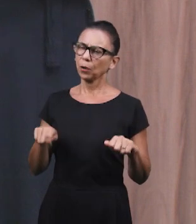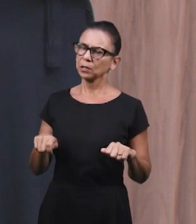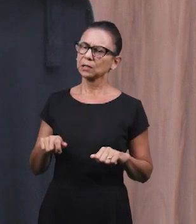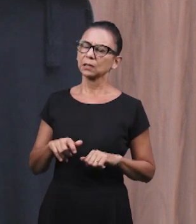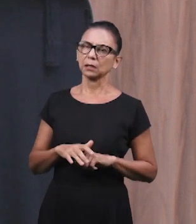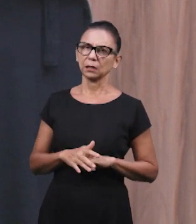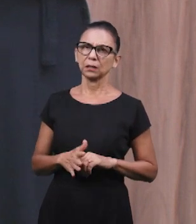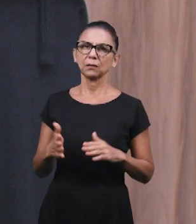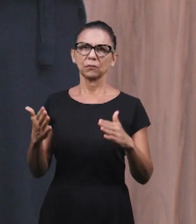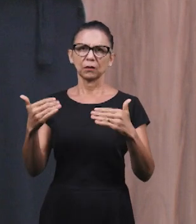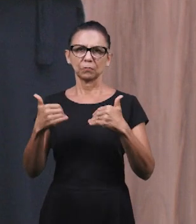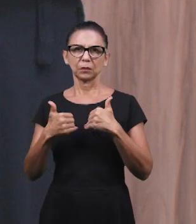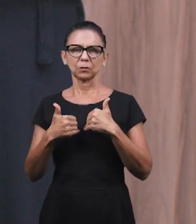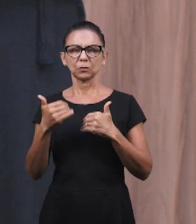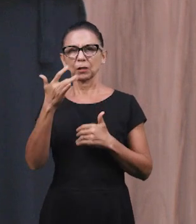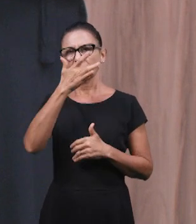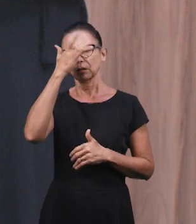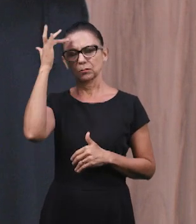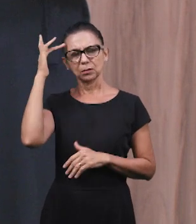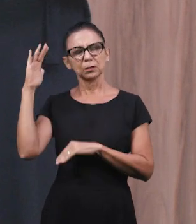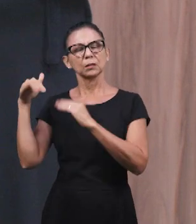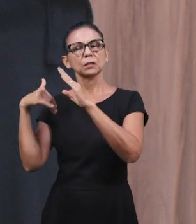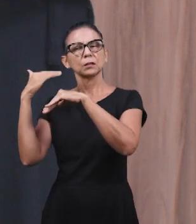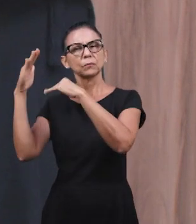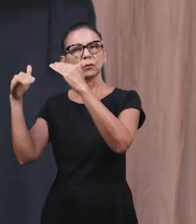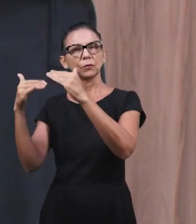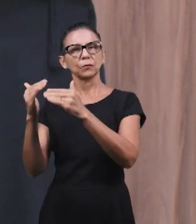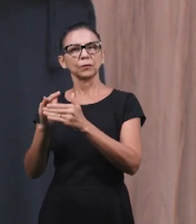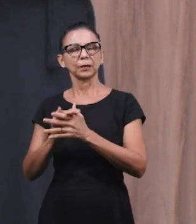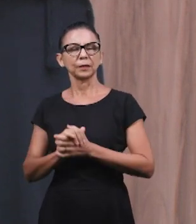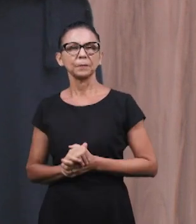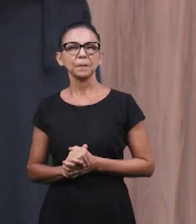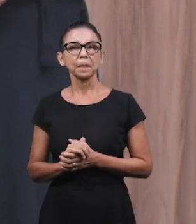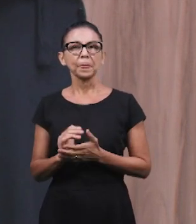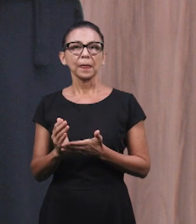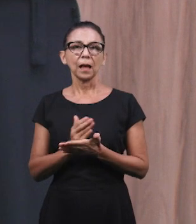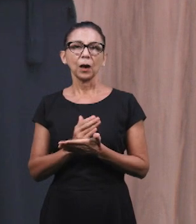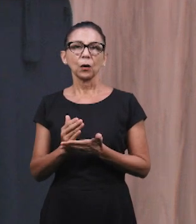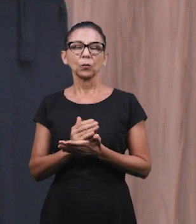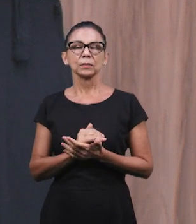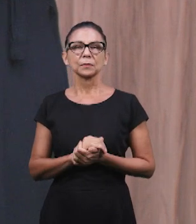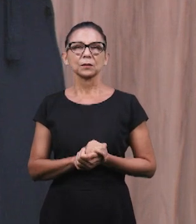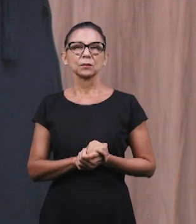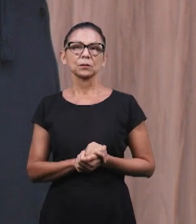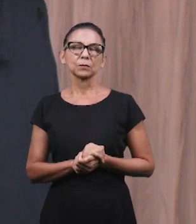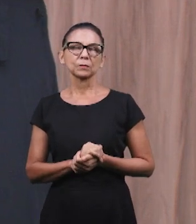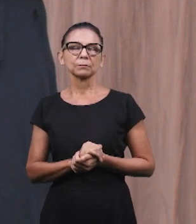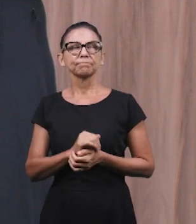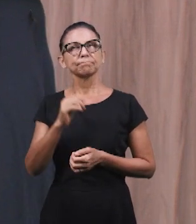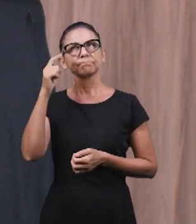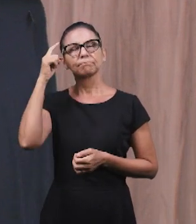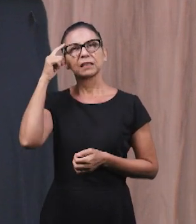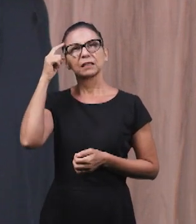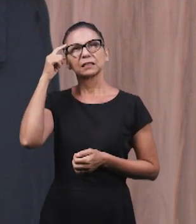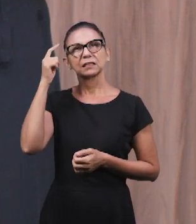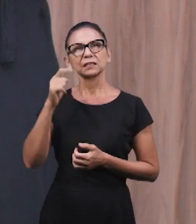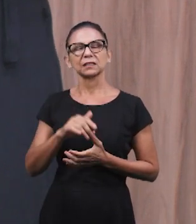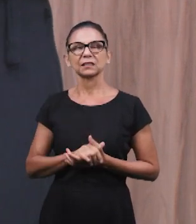de, de mettre en évidence les possibilités de la personne qui a le trouble. Parce qu'il y a une pensée